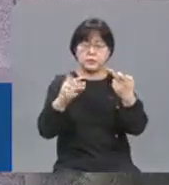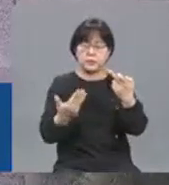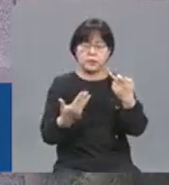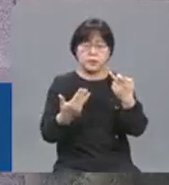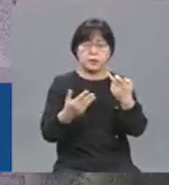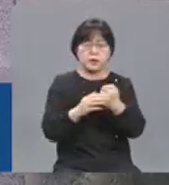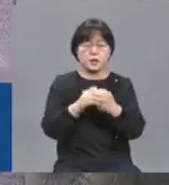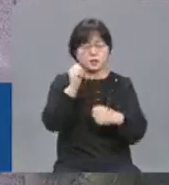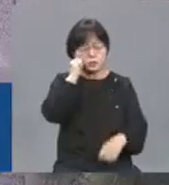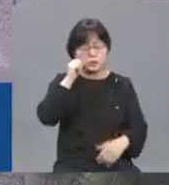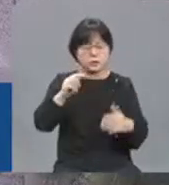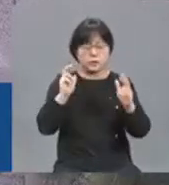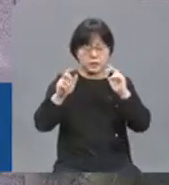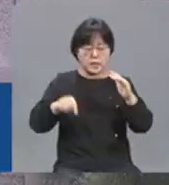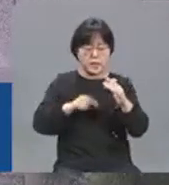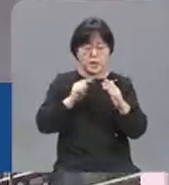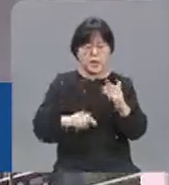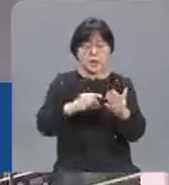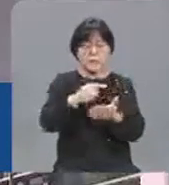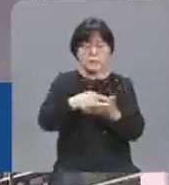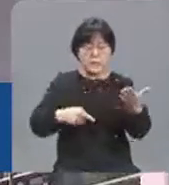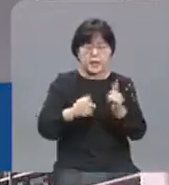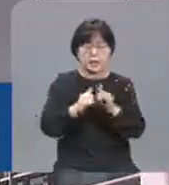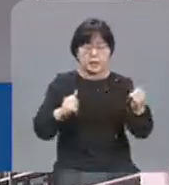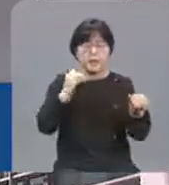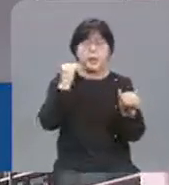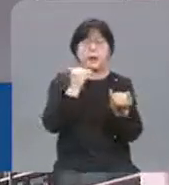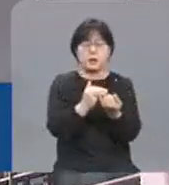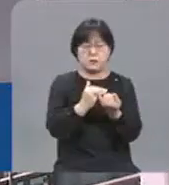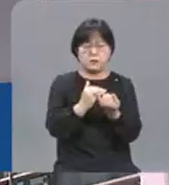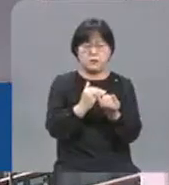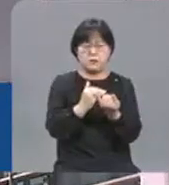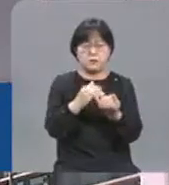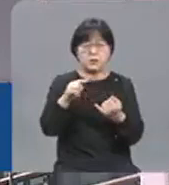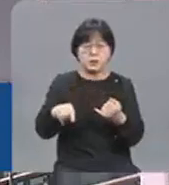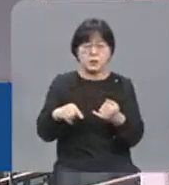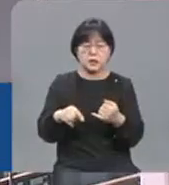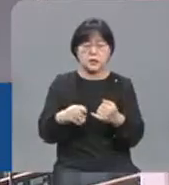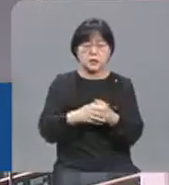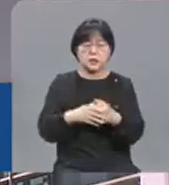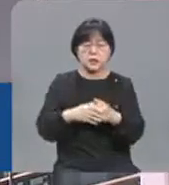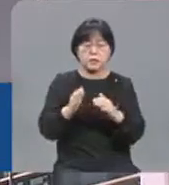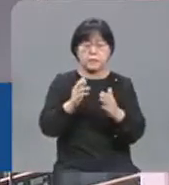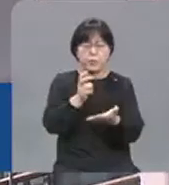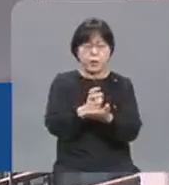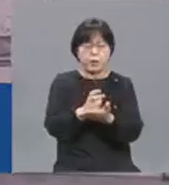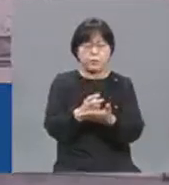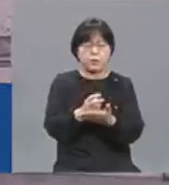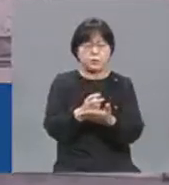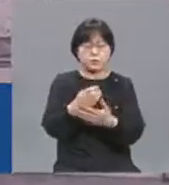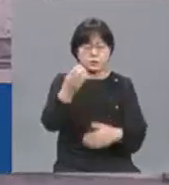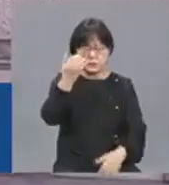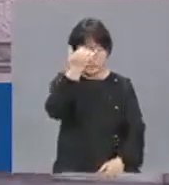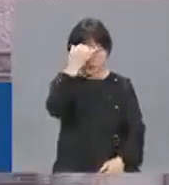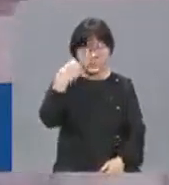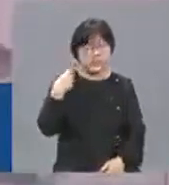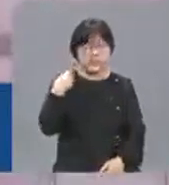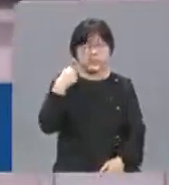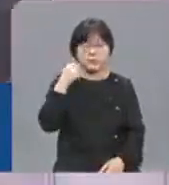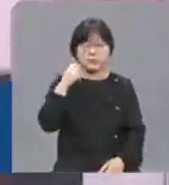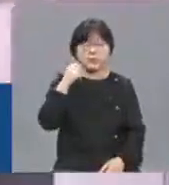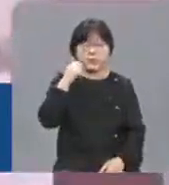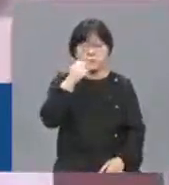남도학숙 직장내 정의홍 피해자가 해임 통보를 받았다며이는 남도학 숙이 법적 도의적 책임을 다하지 않은